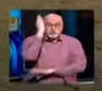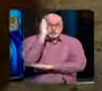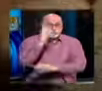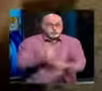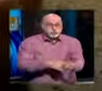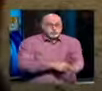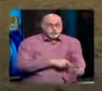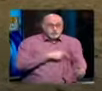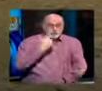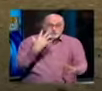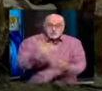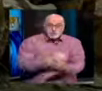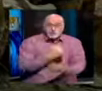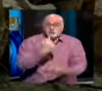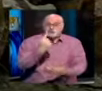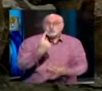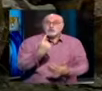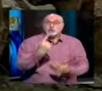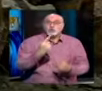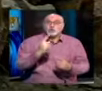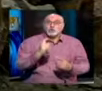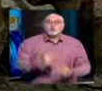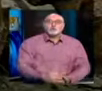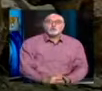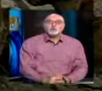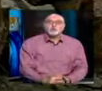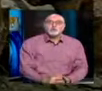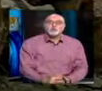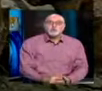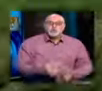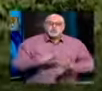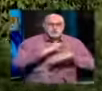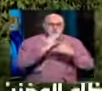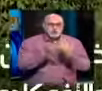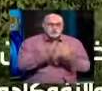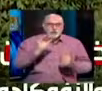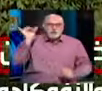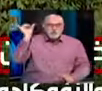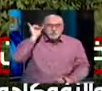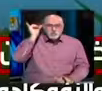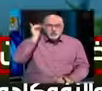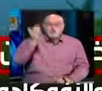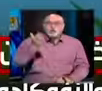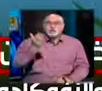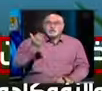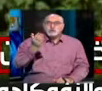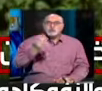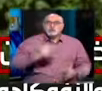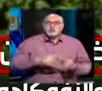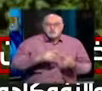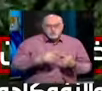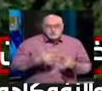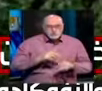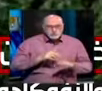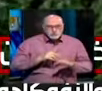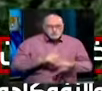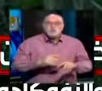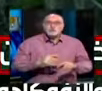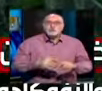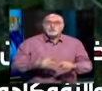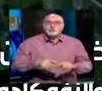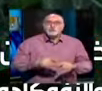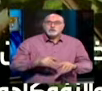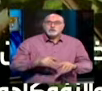المشكل اللي راك عارف المال مشكل كامل بصفه عامه في المغرب كامل. ويواصل نظام المخزن زراعة القنب